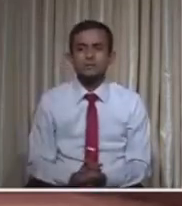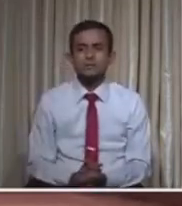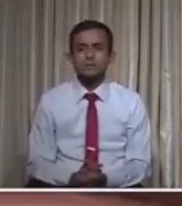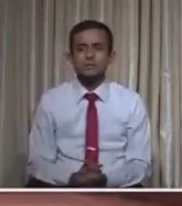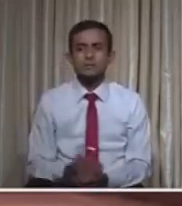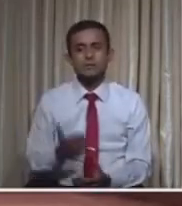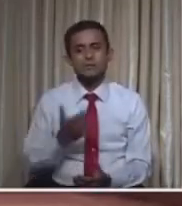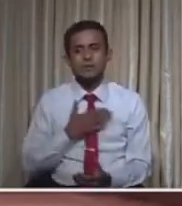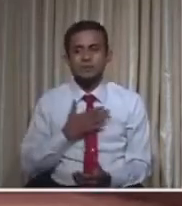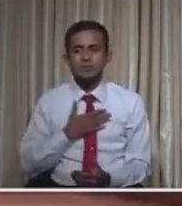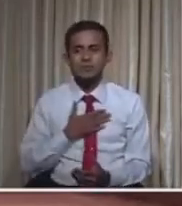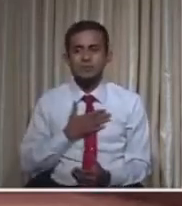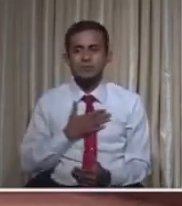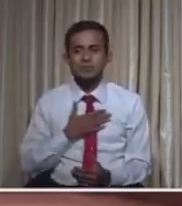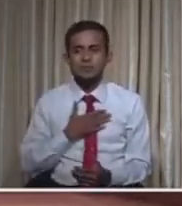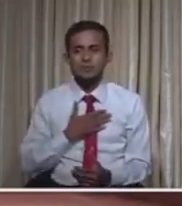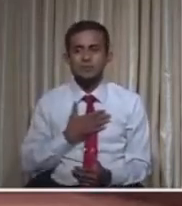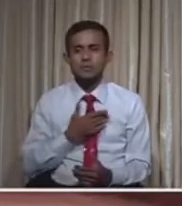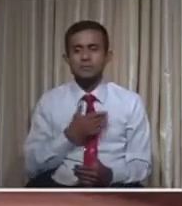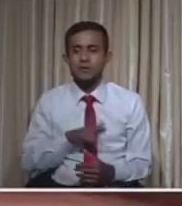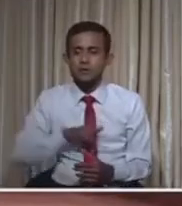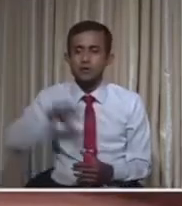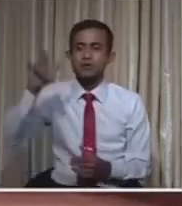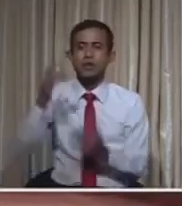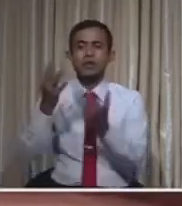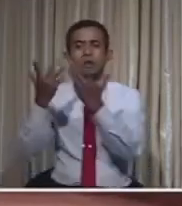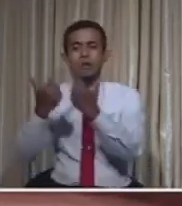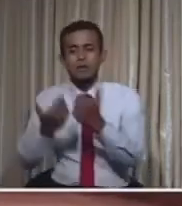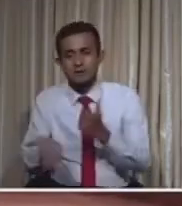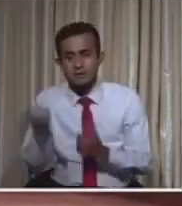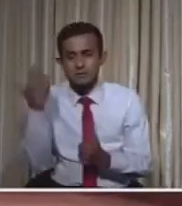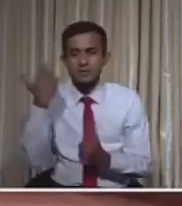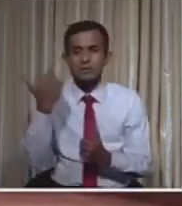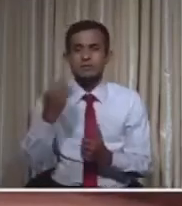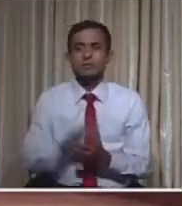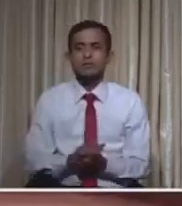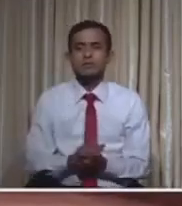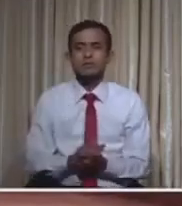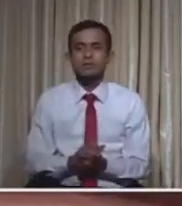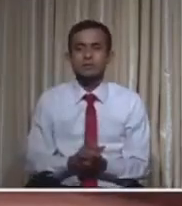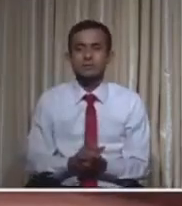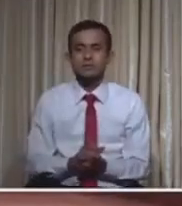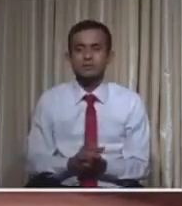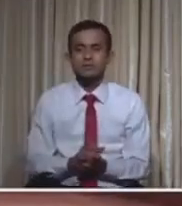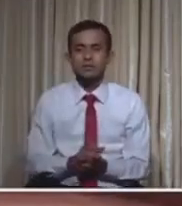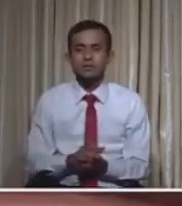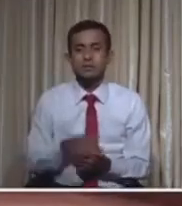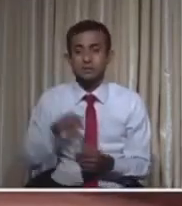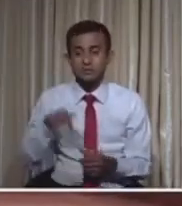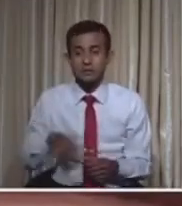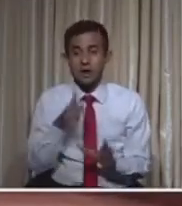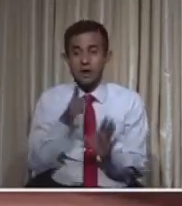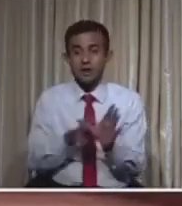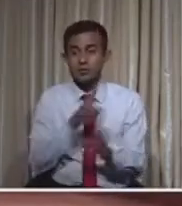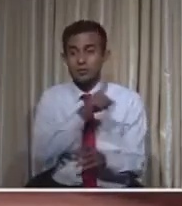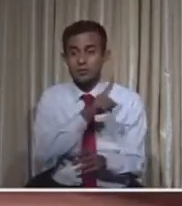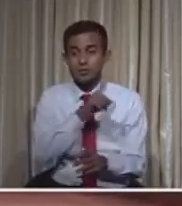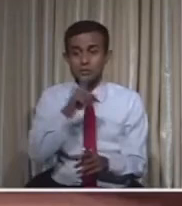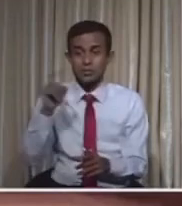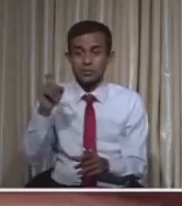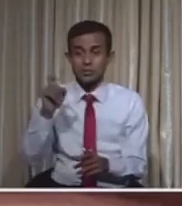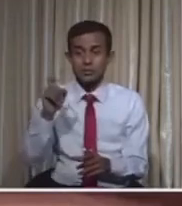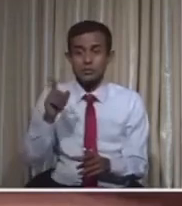මම මෙච්චර ගුවන් ගමන් ගිහින් තියෙනවා මෙච්චර ගිහින් තියෙනවා. එතකොට ඒ වෙන දැන් මේ අවුරුදු එකමාර දෙක